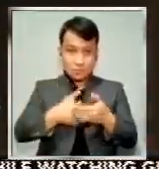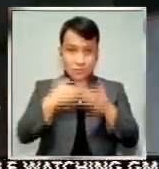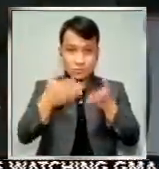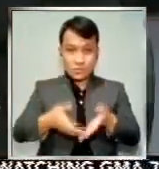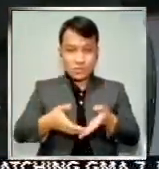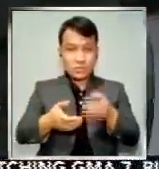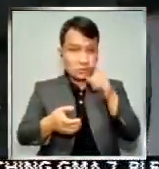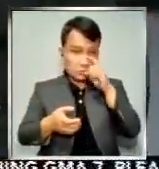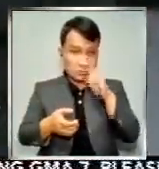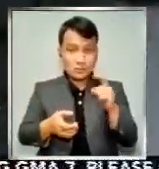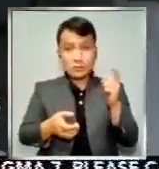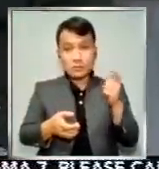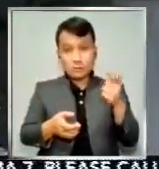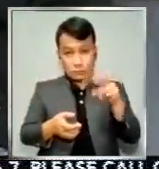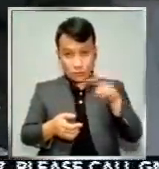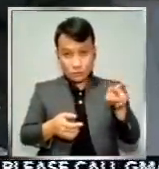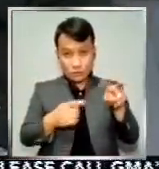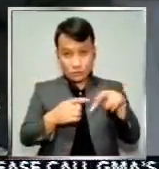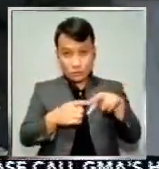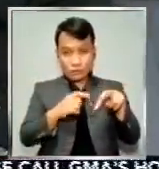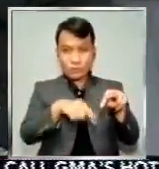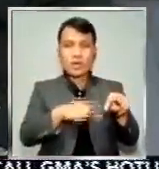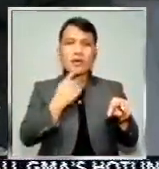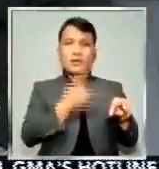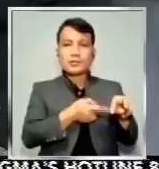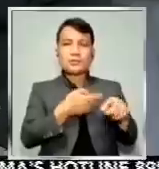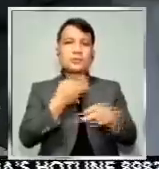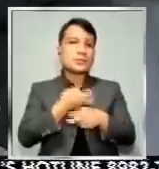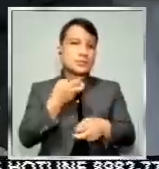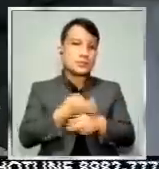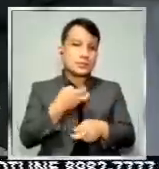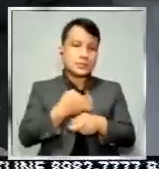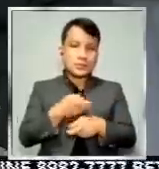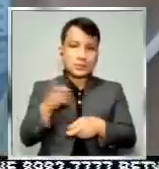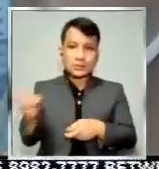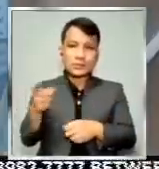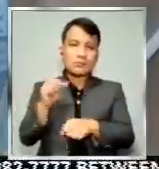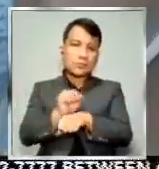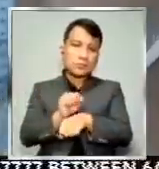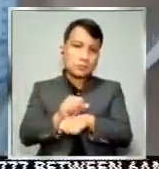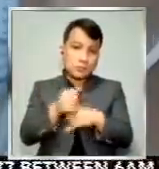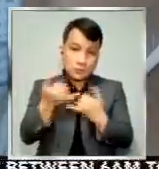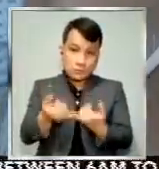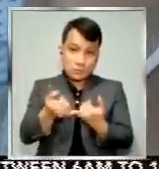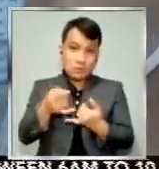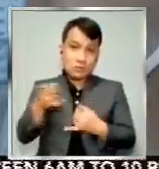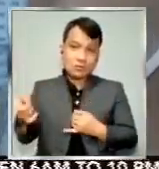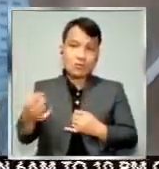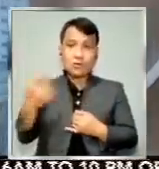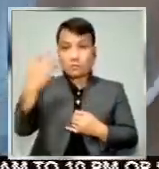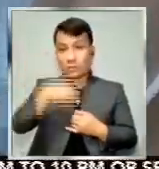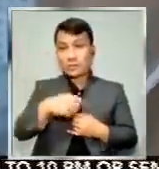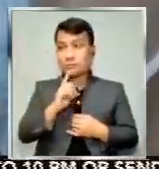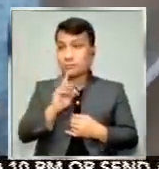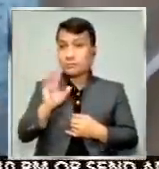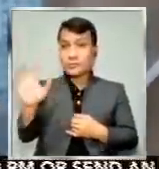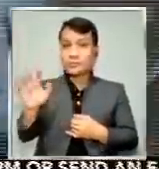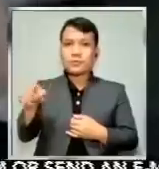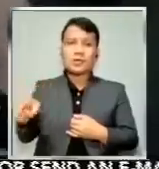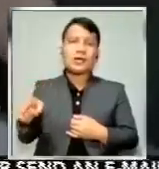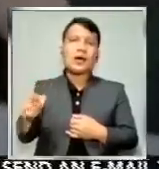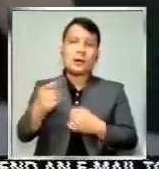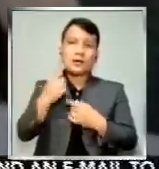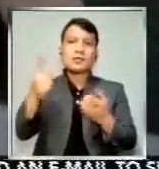suspect. Ayon sa complainant, dahil sa hirap makahanap ng pagkakakitaan ngayong pandemya at sa ganda ng pangako, napaniwala sila ng